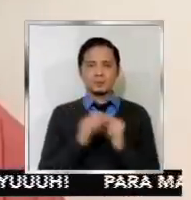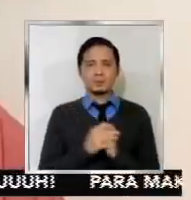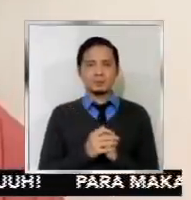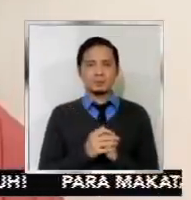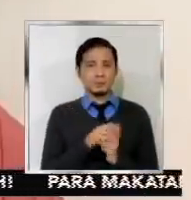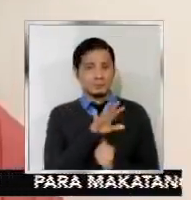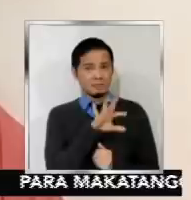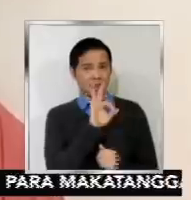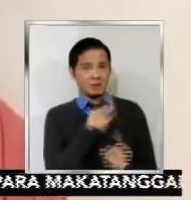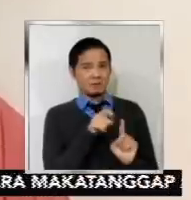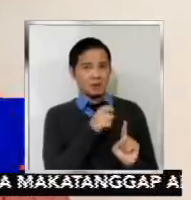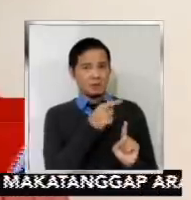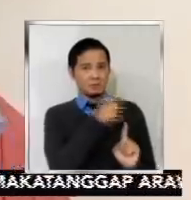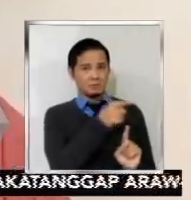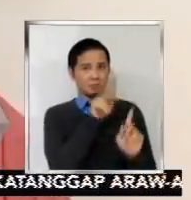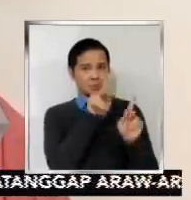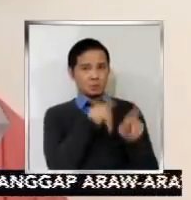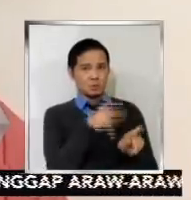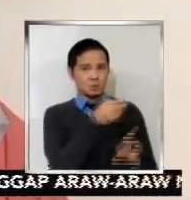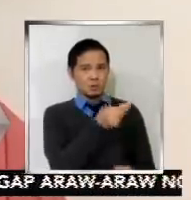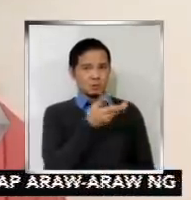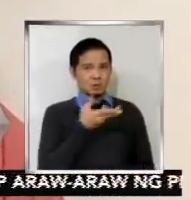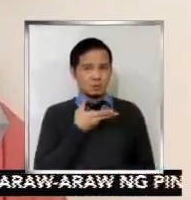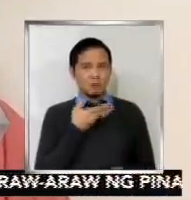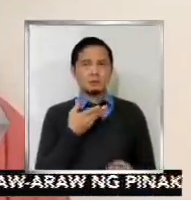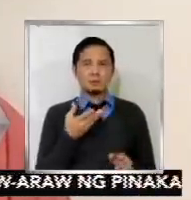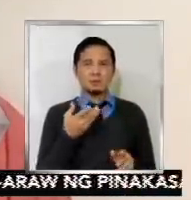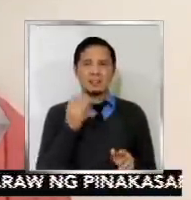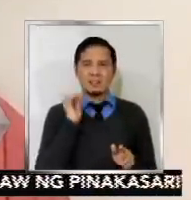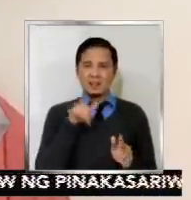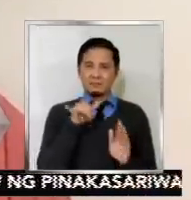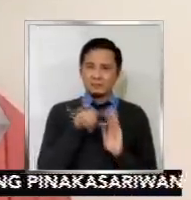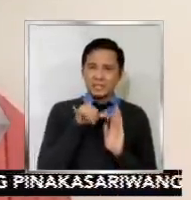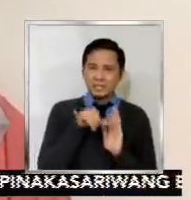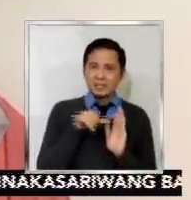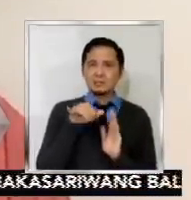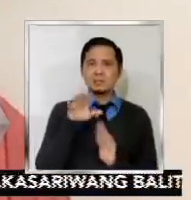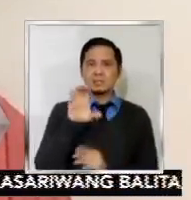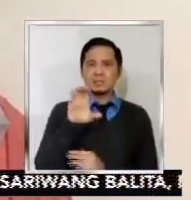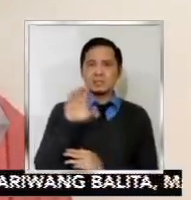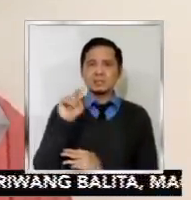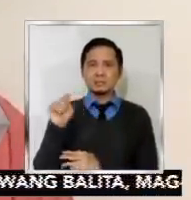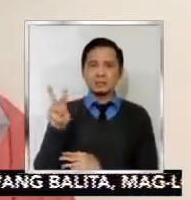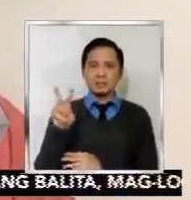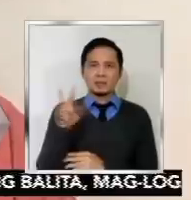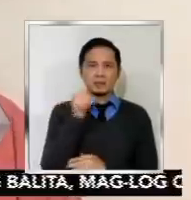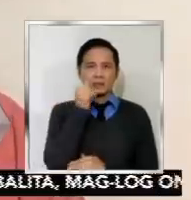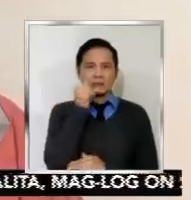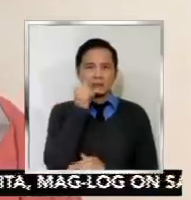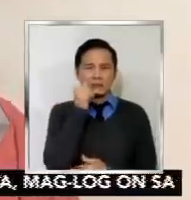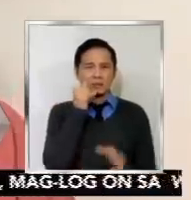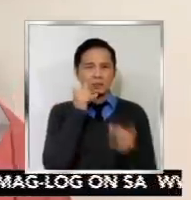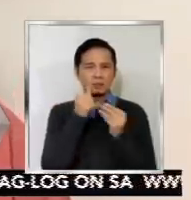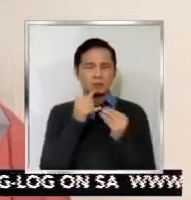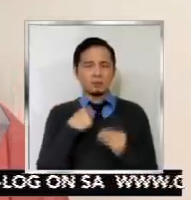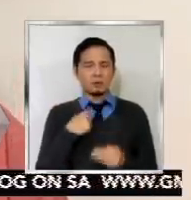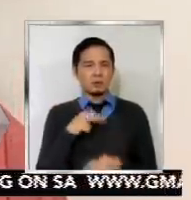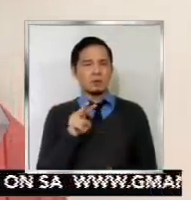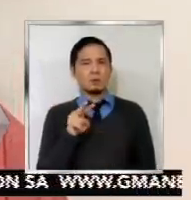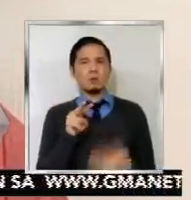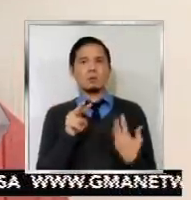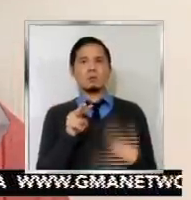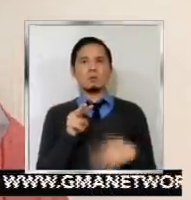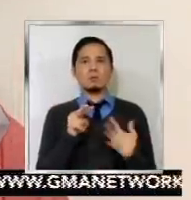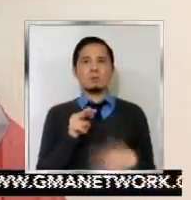to the images of the CCTV. We were impressed with the material